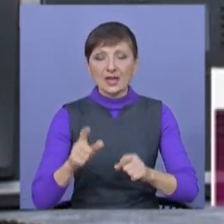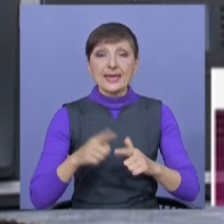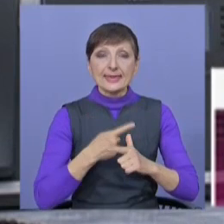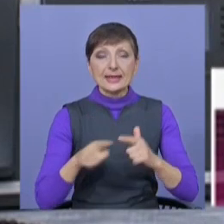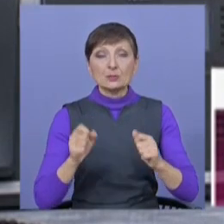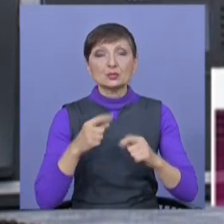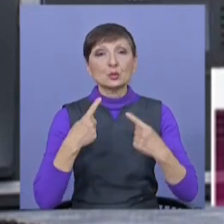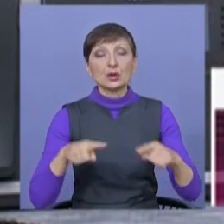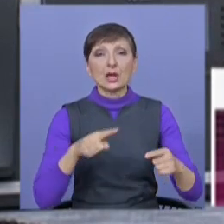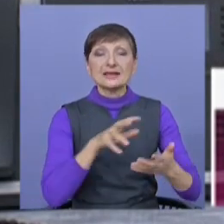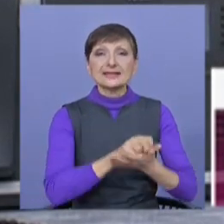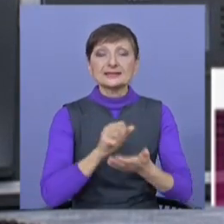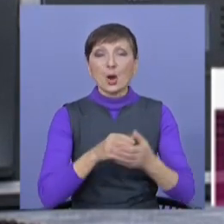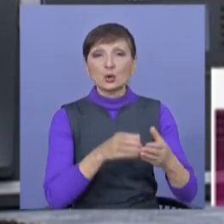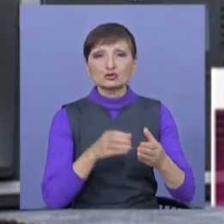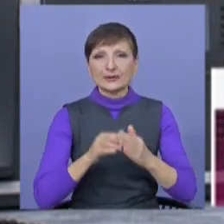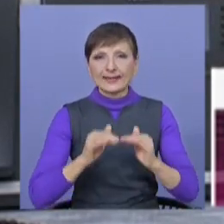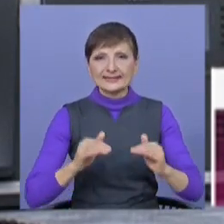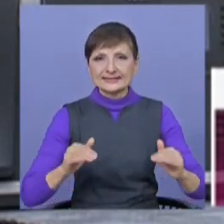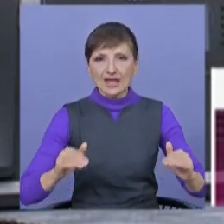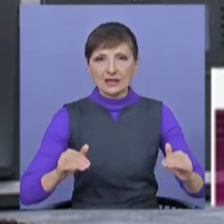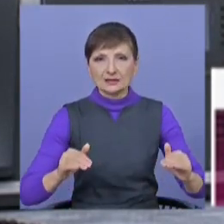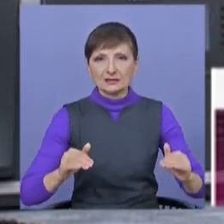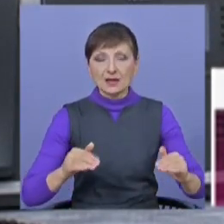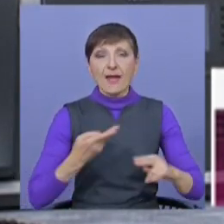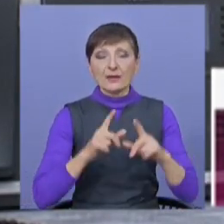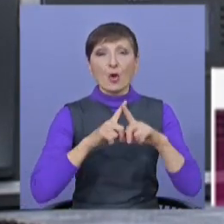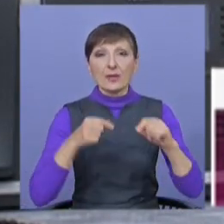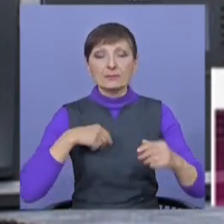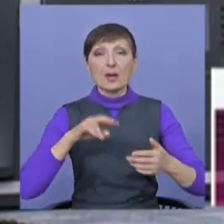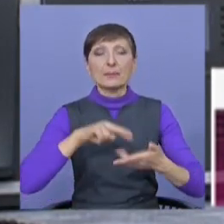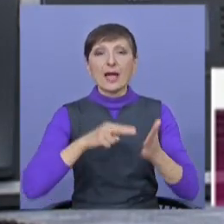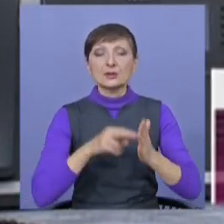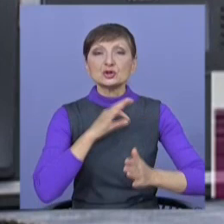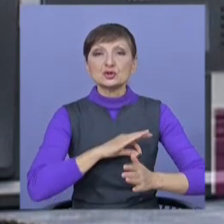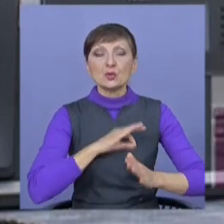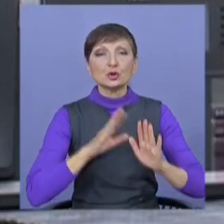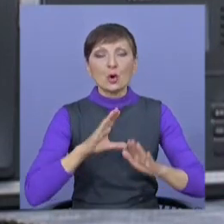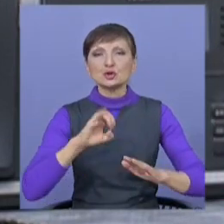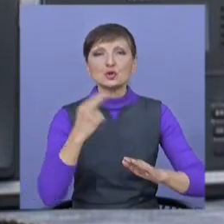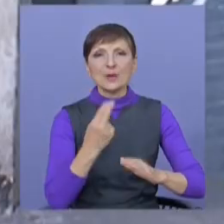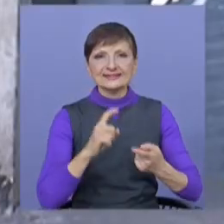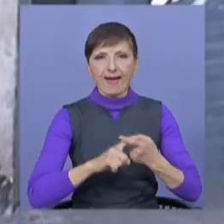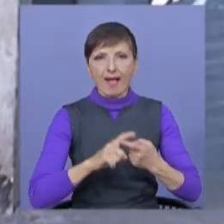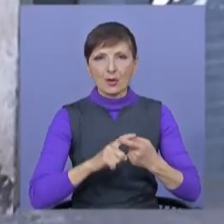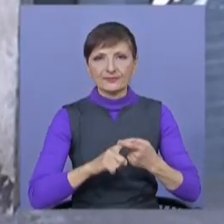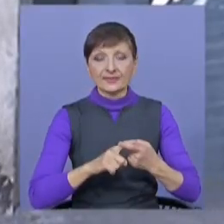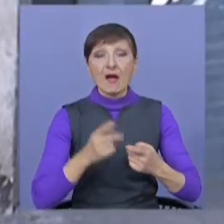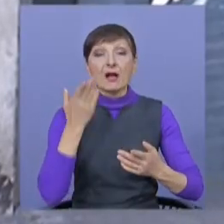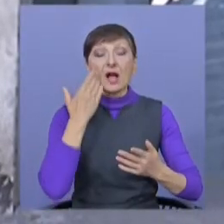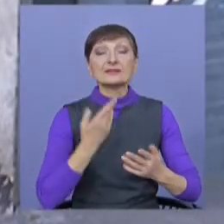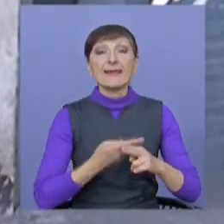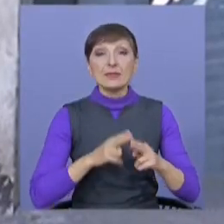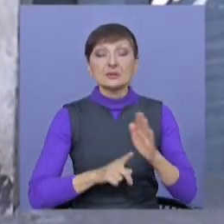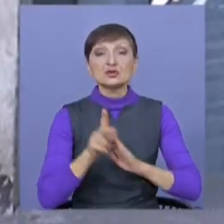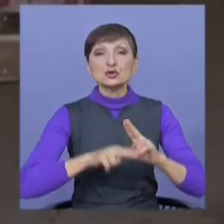какие-то кружки для детей. Вот. Данный объект мы планируем использовать исключительно в социальных целях. Когда именно